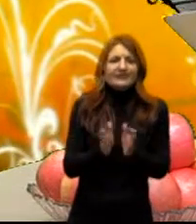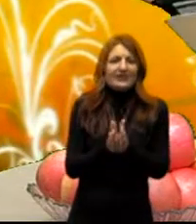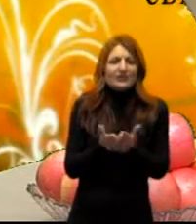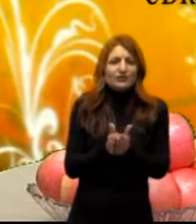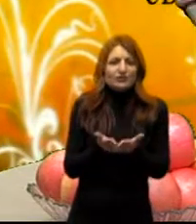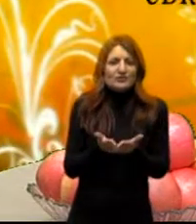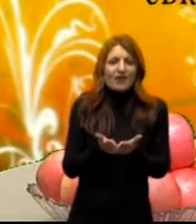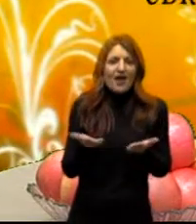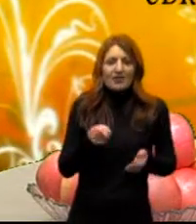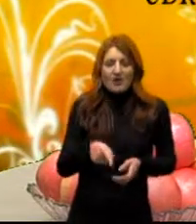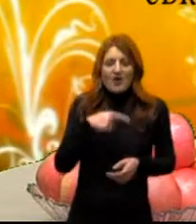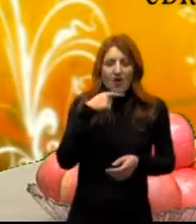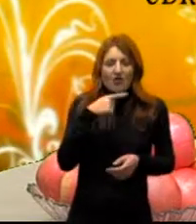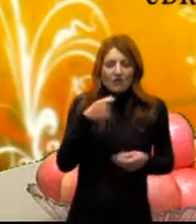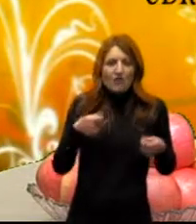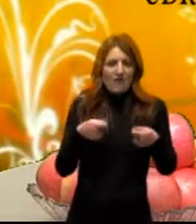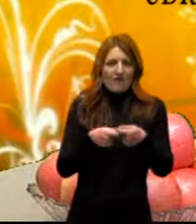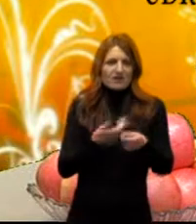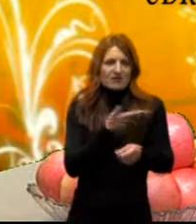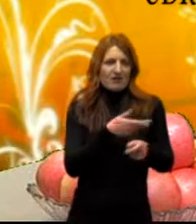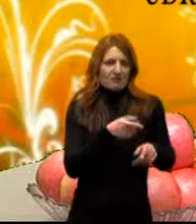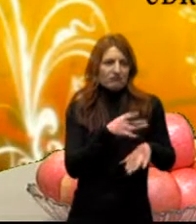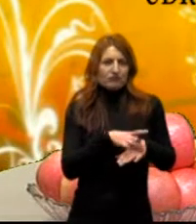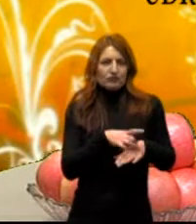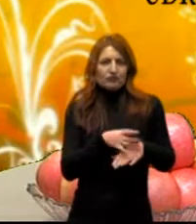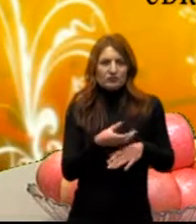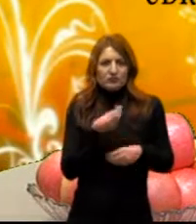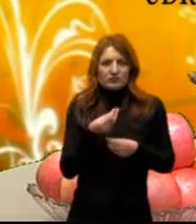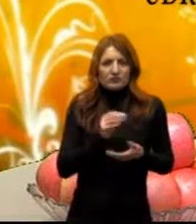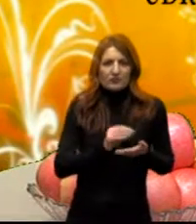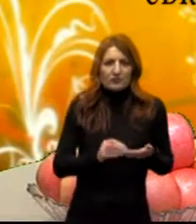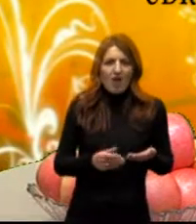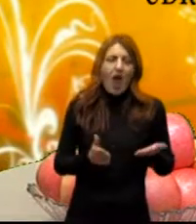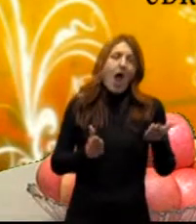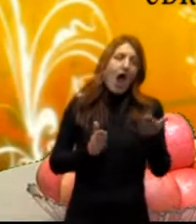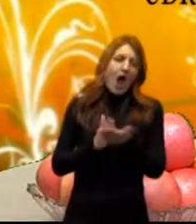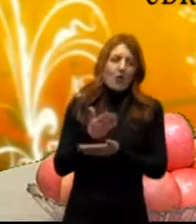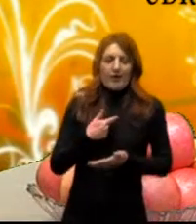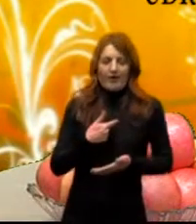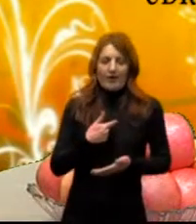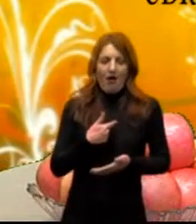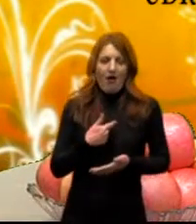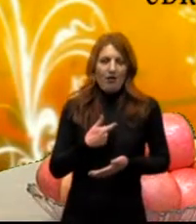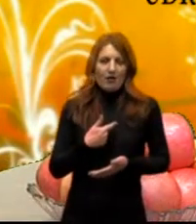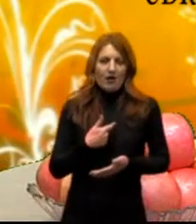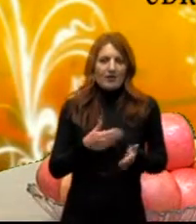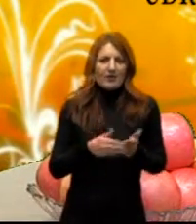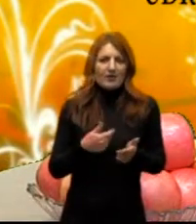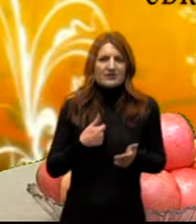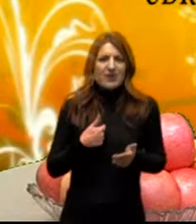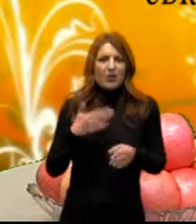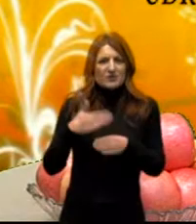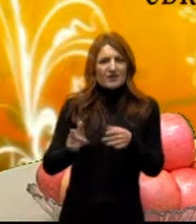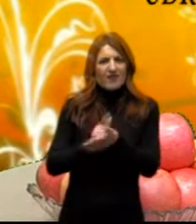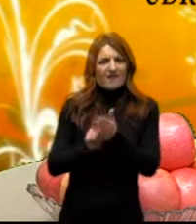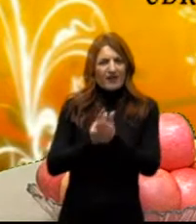čak kad govorimo sada kao sa liječničke strane. Moglo bi se, ako se, evo recimo ja bi trebala kod sebe, jer mi se pojavljaju u zadnje